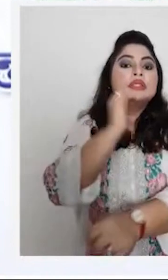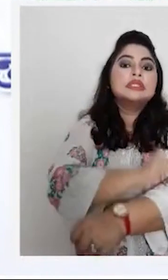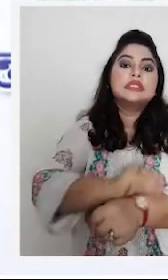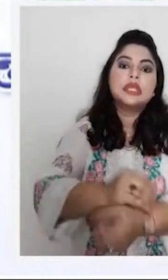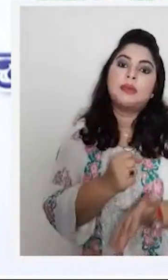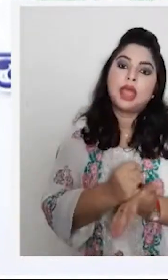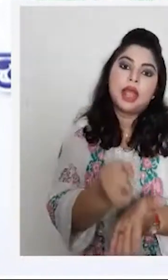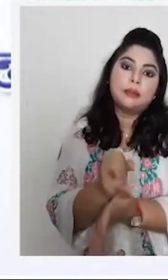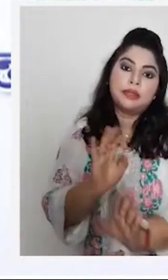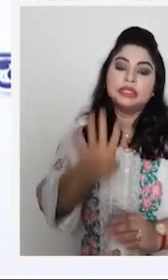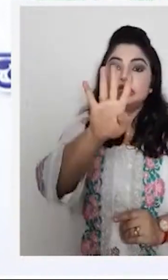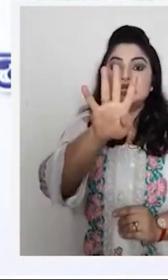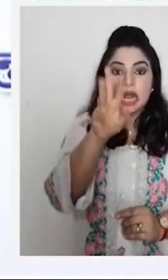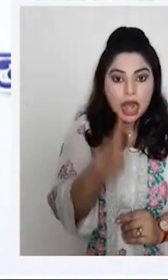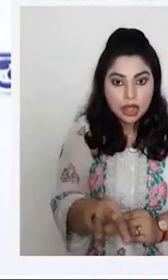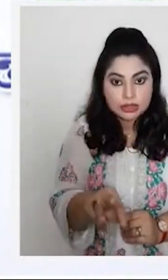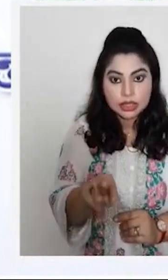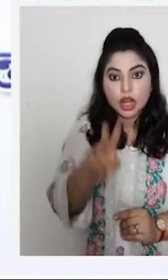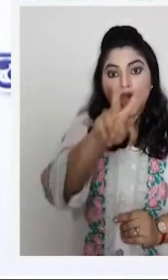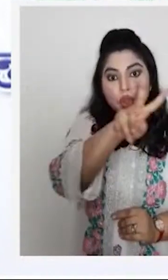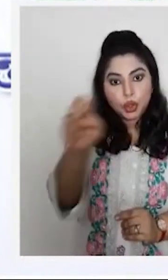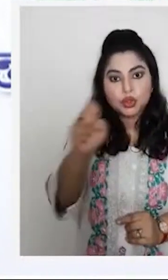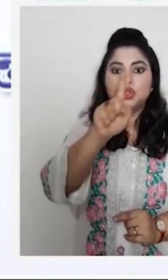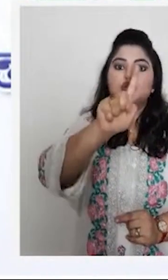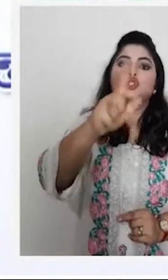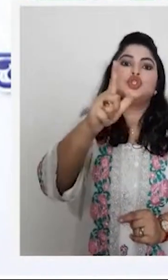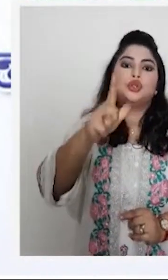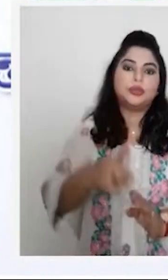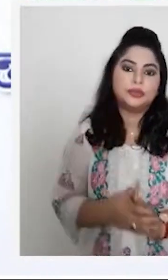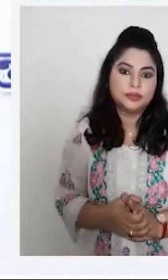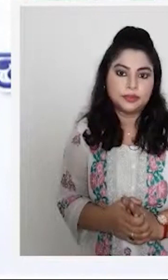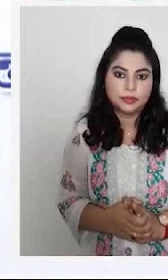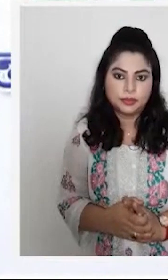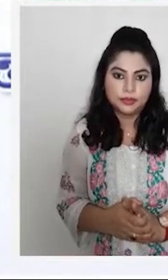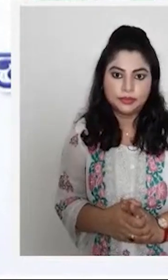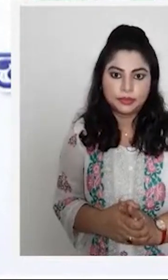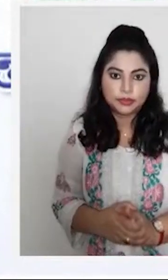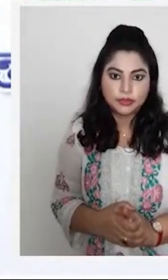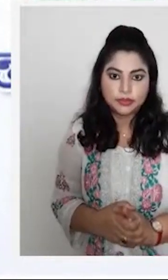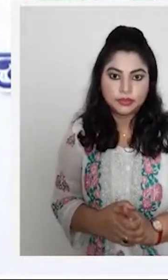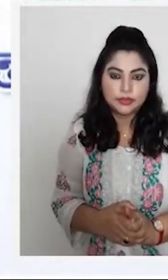ঘন্টায় নতুন করে যুক্ত হয়েছেন আরও 8 জন চিকিৎসক। স্বেচ্ছাভিত্তিতে সেবাদানকারী চিকিৎসক